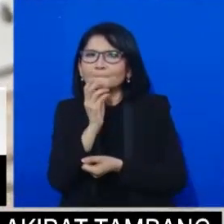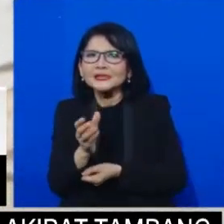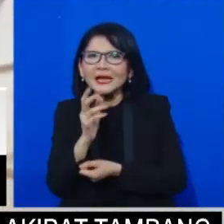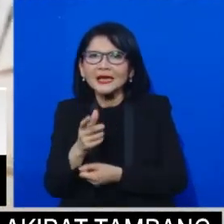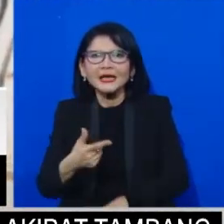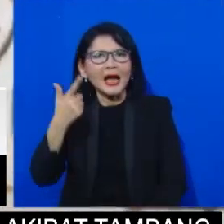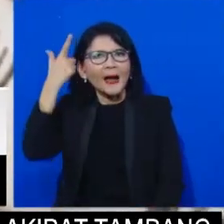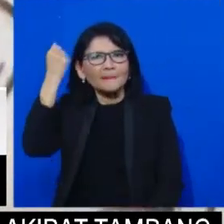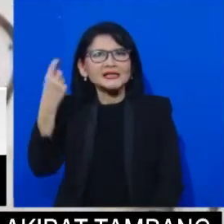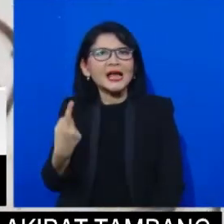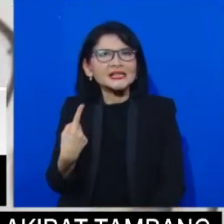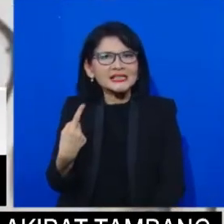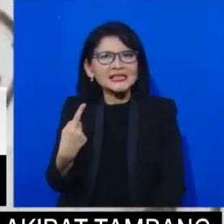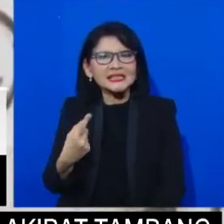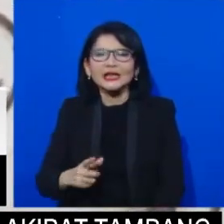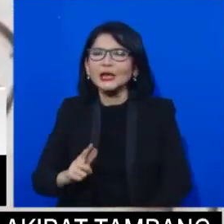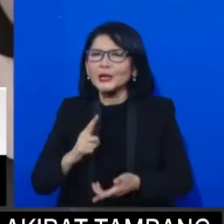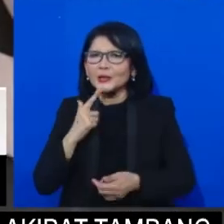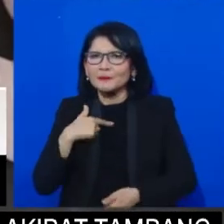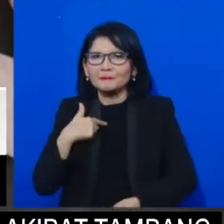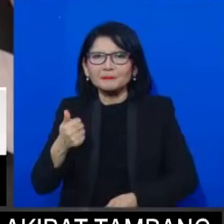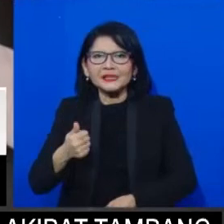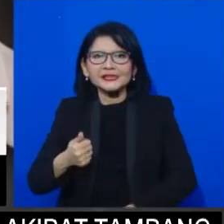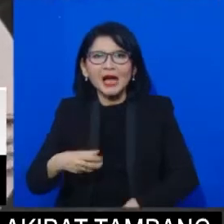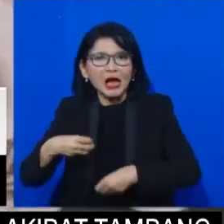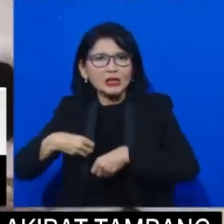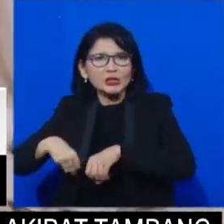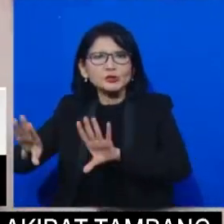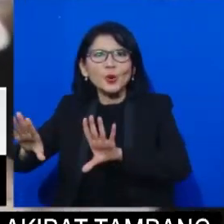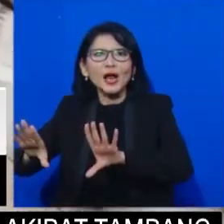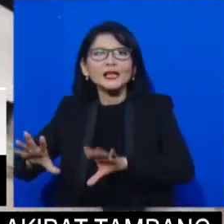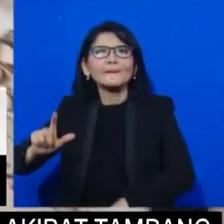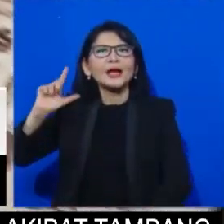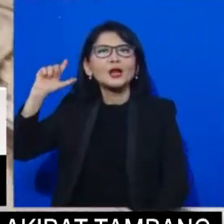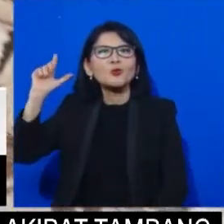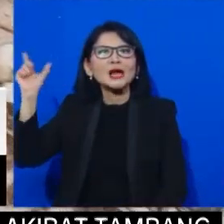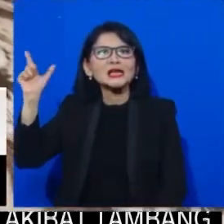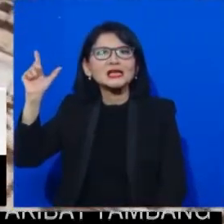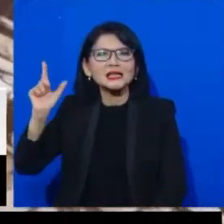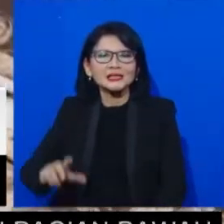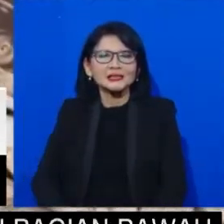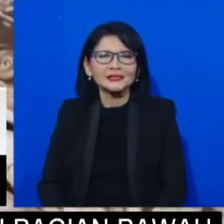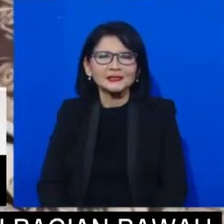otodidak, siapa sangka hasil karyanya ini sudah melanglang buana hingga mancanegara.